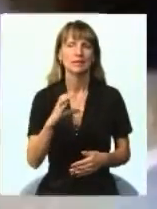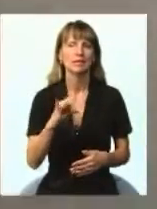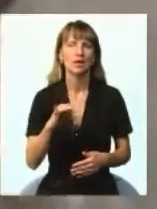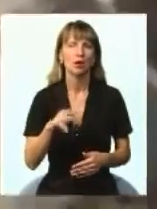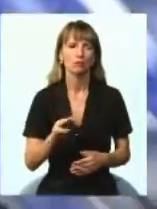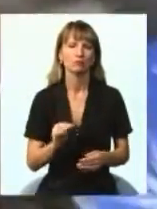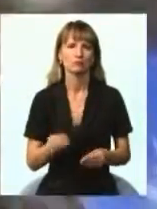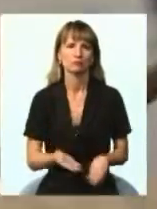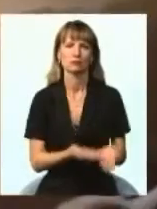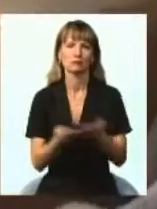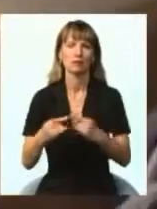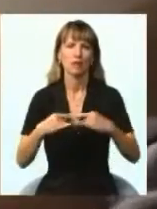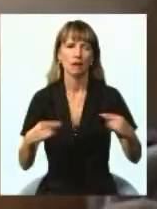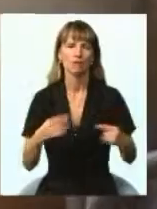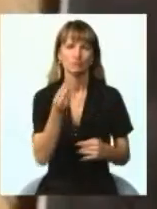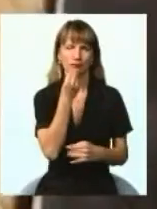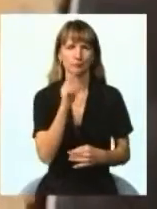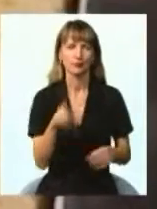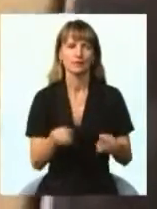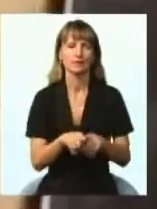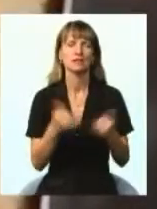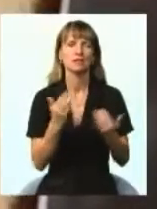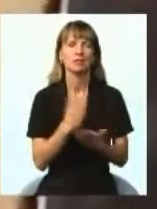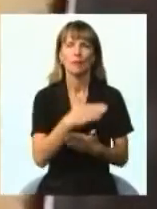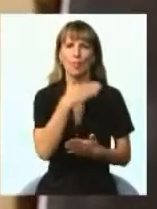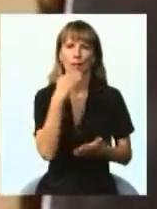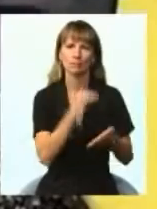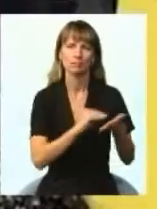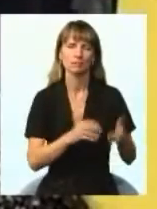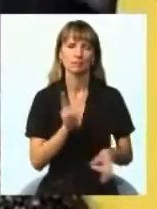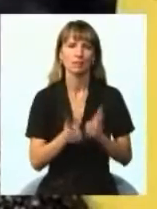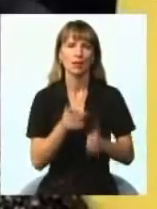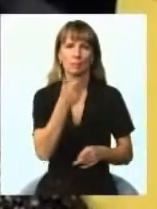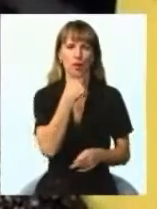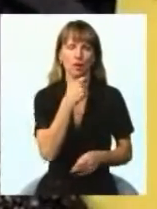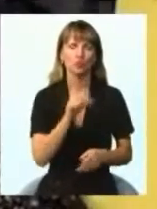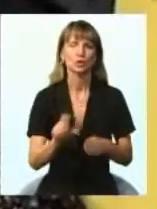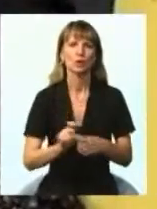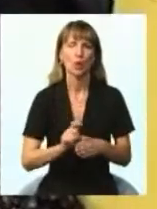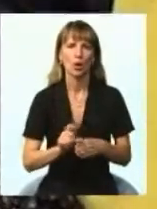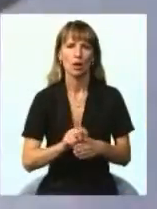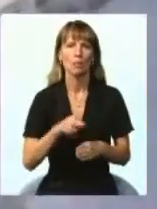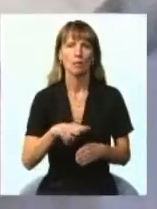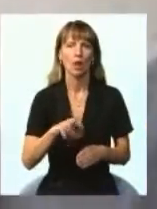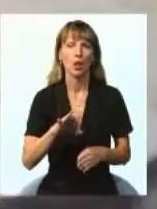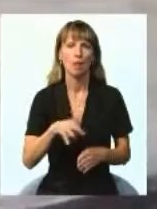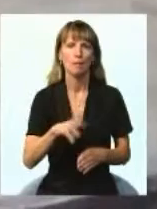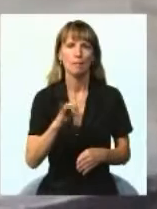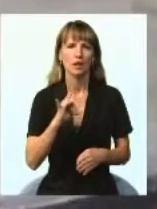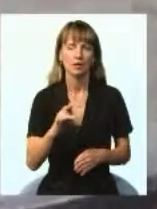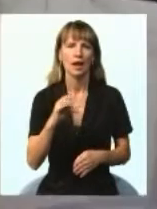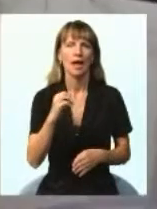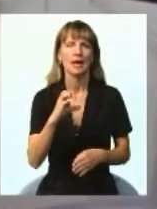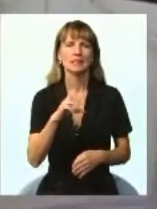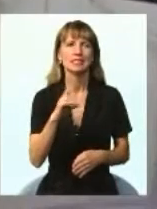столу. Скуштували б таке? Сьогодні існує чимало рецептів приготування морозива – шоколадне, пломбір, ескімо,